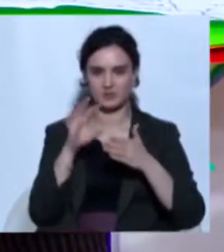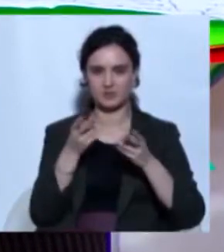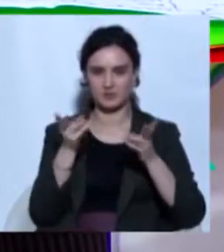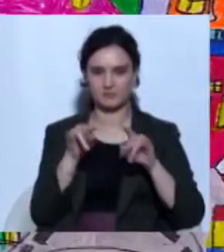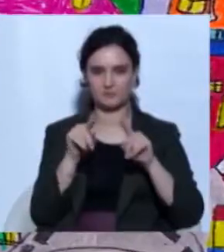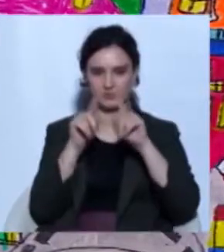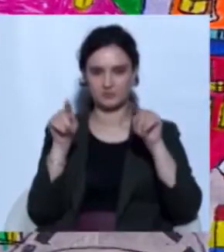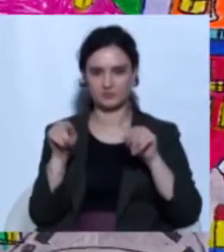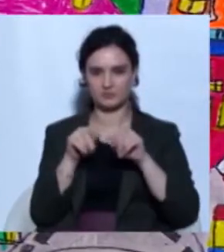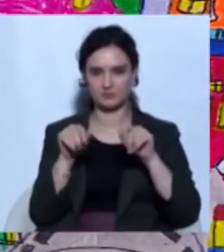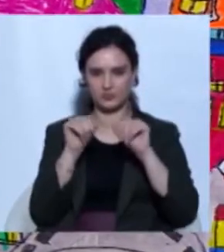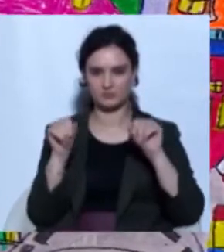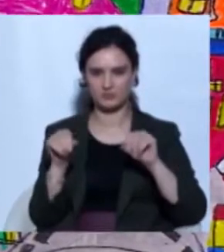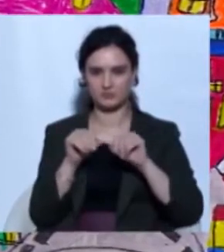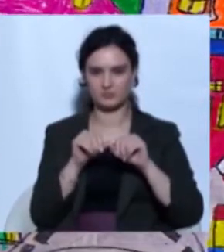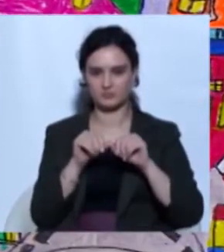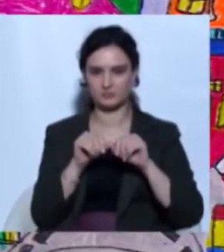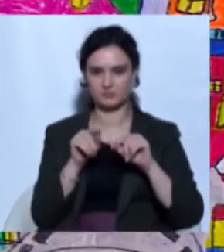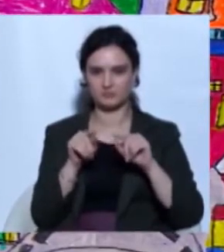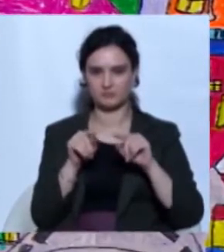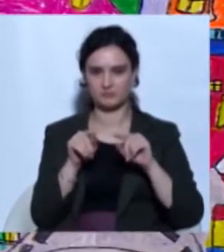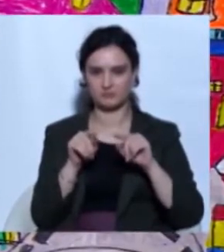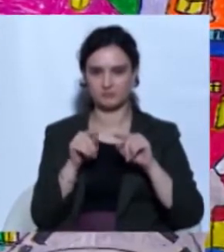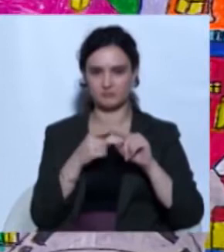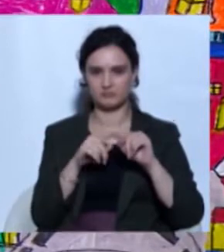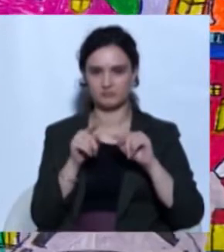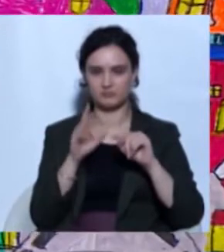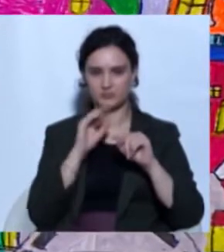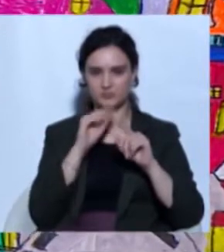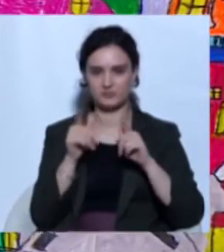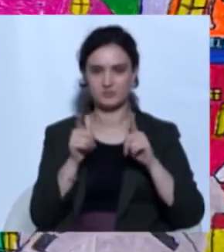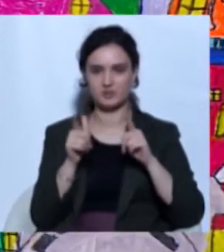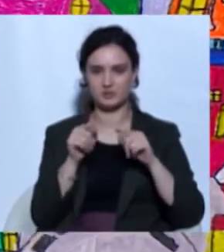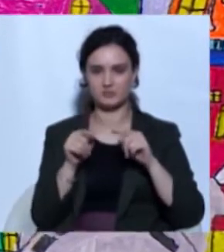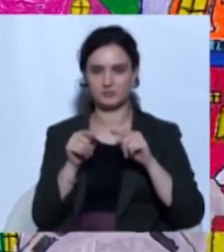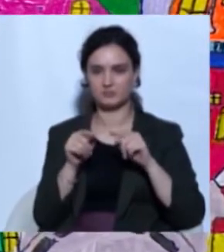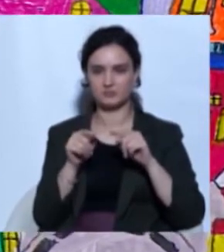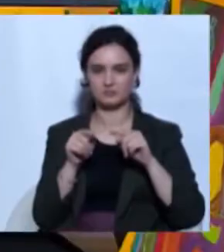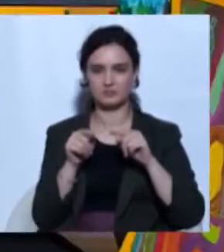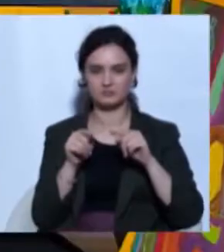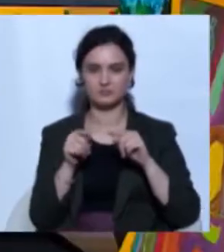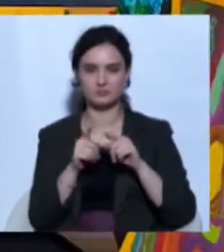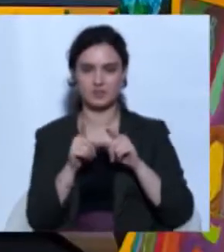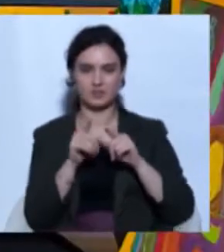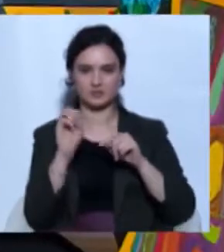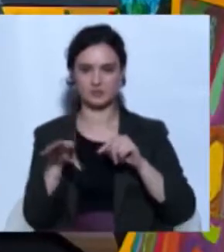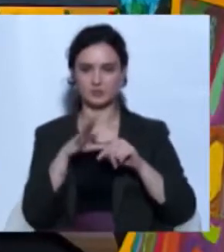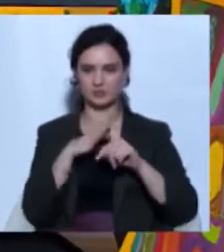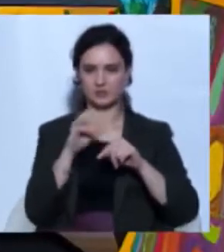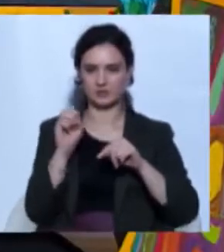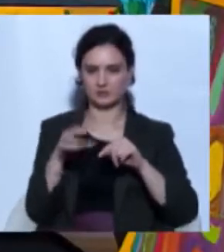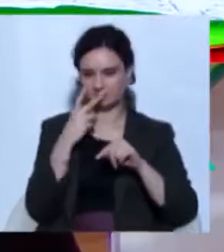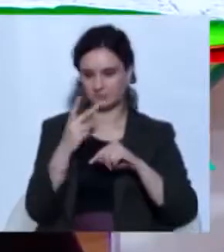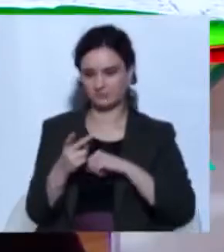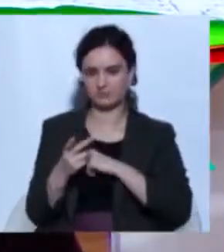დაგვჭა ესეთი ფორმა რომელიც ამას როცა ვამზადებდი ესე ეგდო და ეგდო